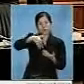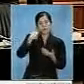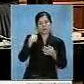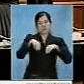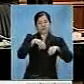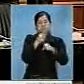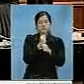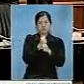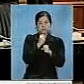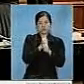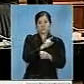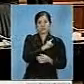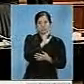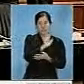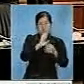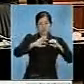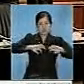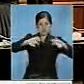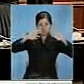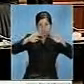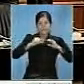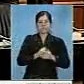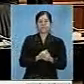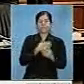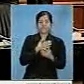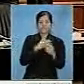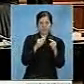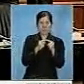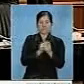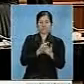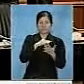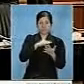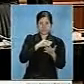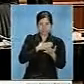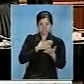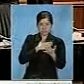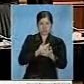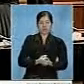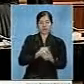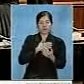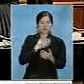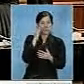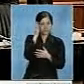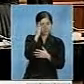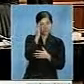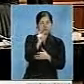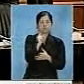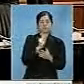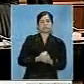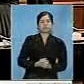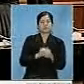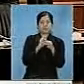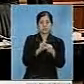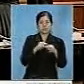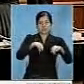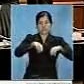ในส่วนนี้ของรัฐบาลที่ก่อนที่ผมจะมารับหน้าที่ที่ส่วนคลังนะครับก็คงจะพอทราบนะครับว่าในส่วนของการเต